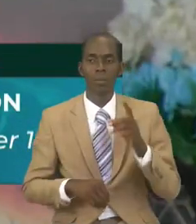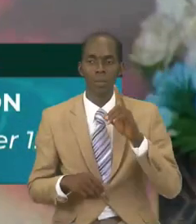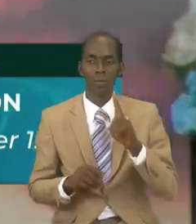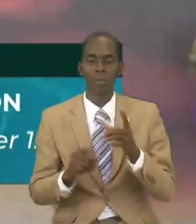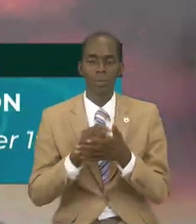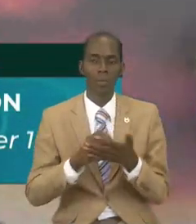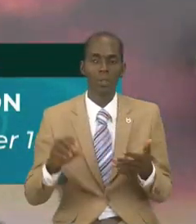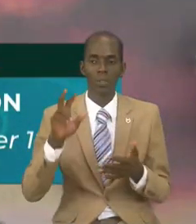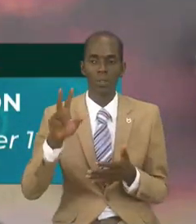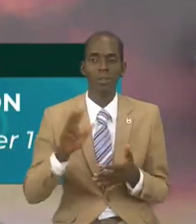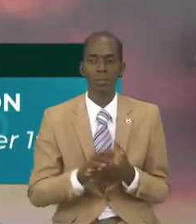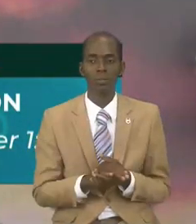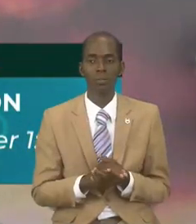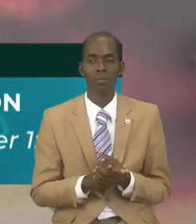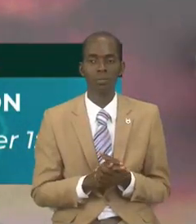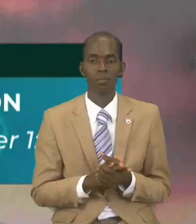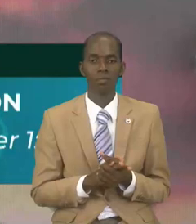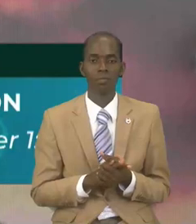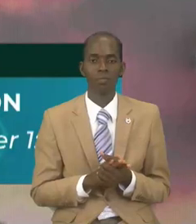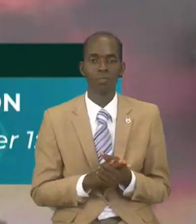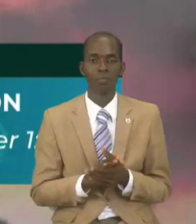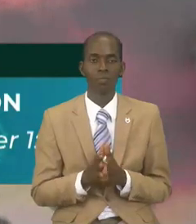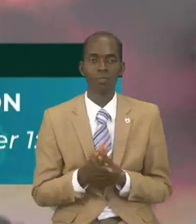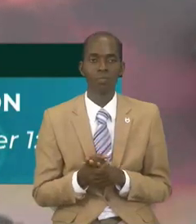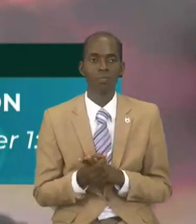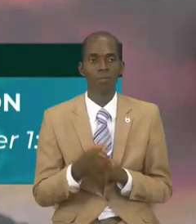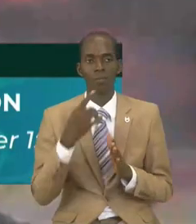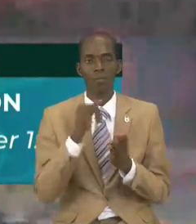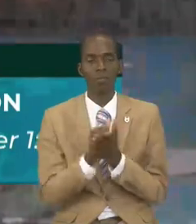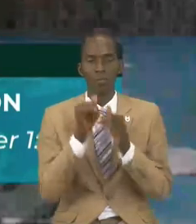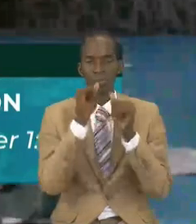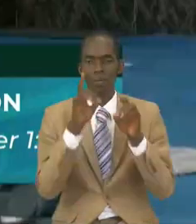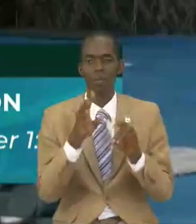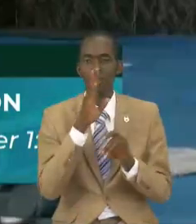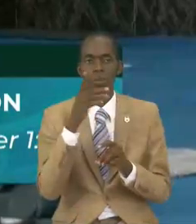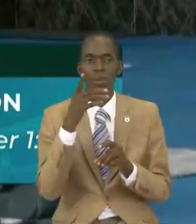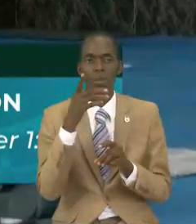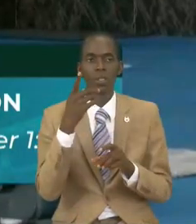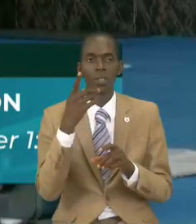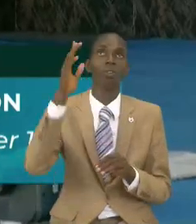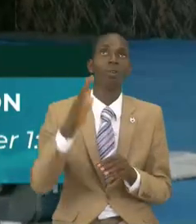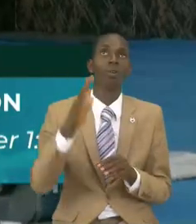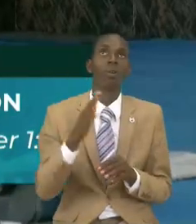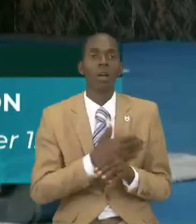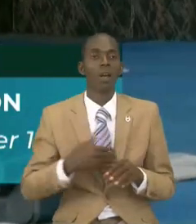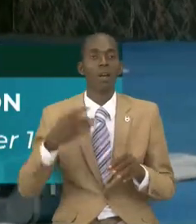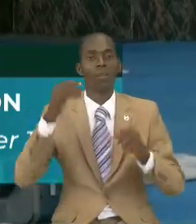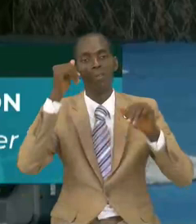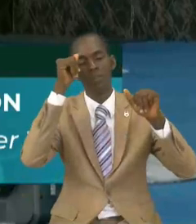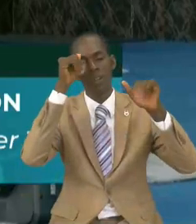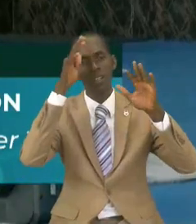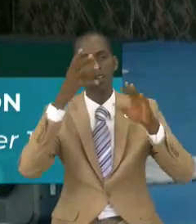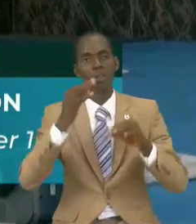Premier Pierre, chapitre 1, je lis le verset 3. Béni soit Dieu, le